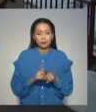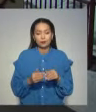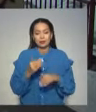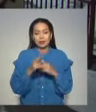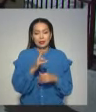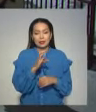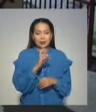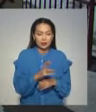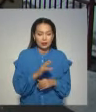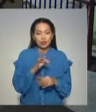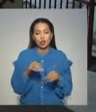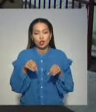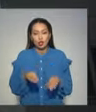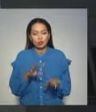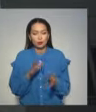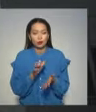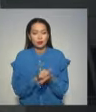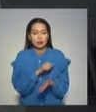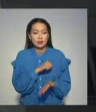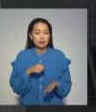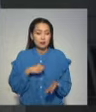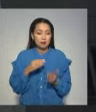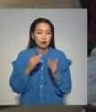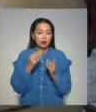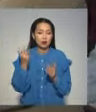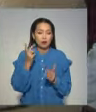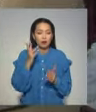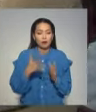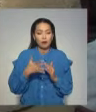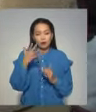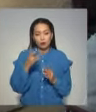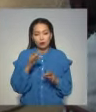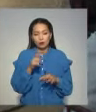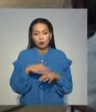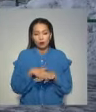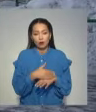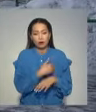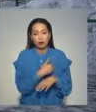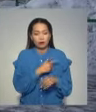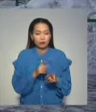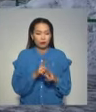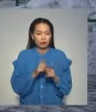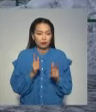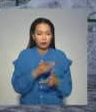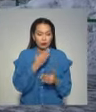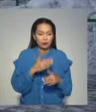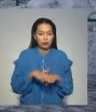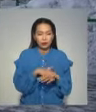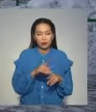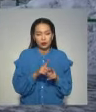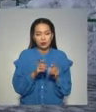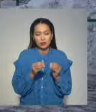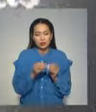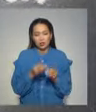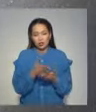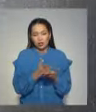решением общедомовых проблем будут заниматься сами владельцы квартир. Но в народе инициатива не прижилась. На УСИ перешла лишь десятая